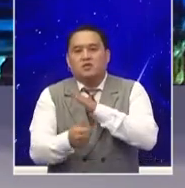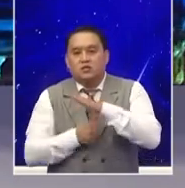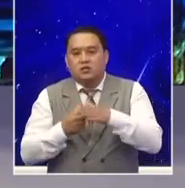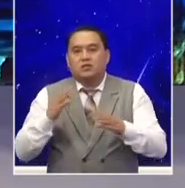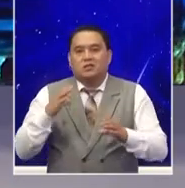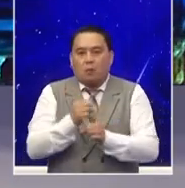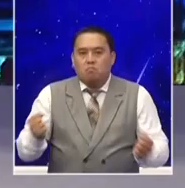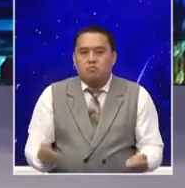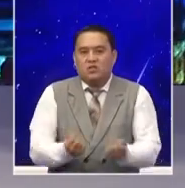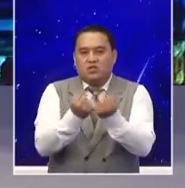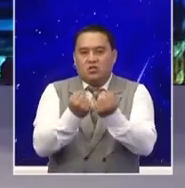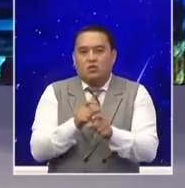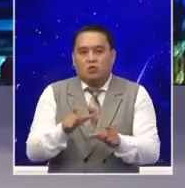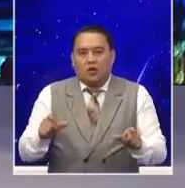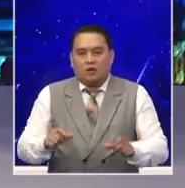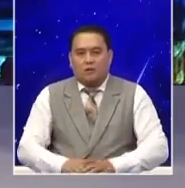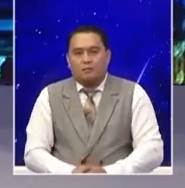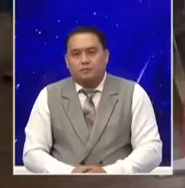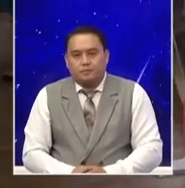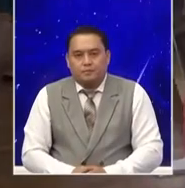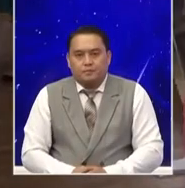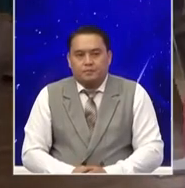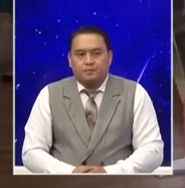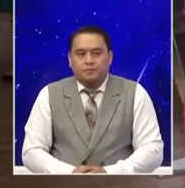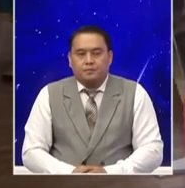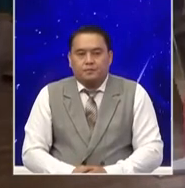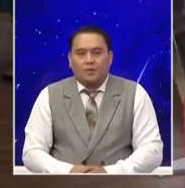сократить и поддержать безработных граждан.